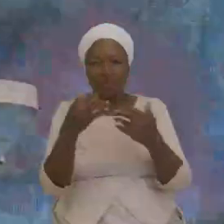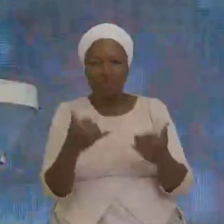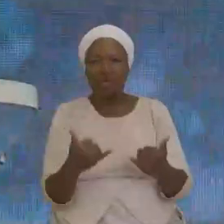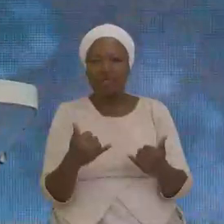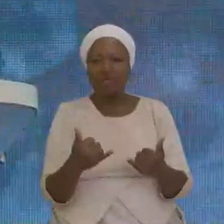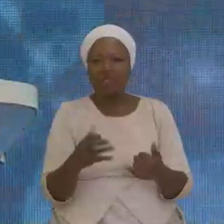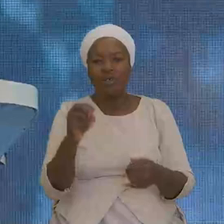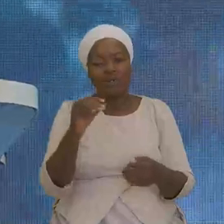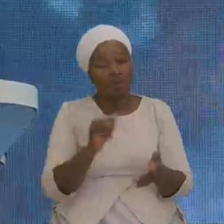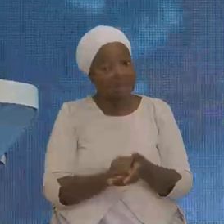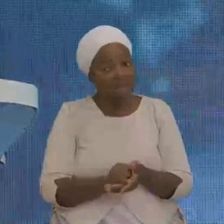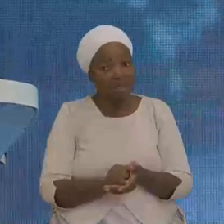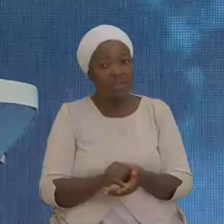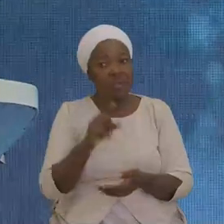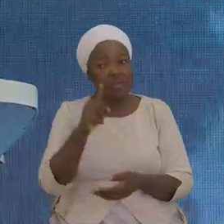Je prie pour toi maintenant.